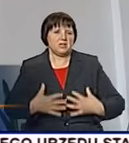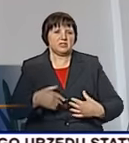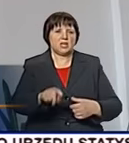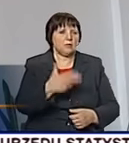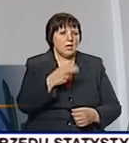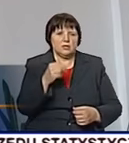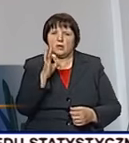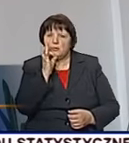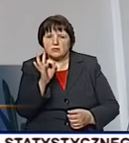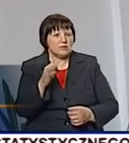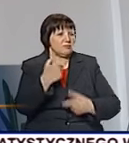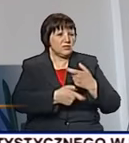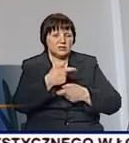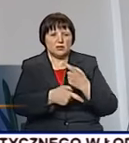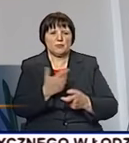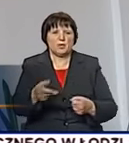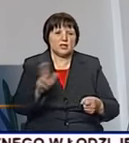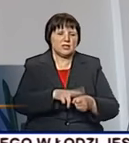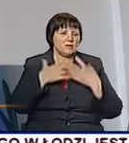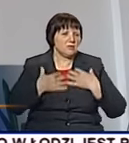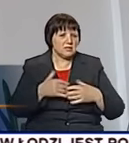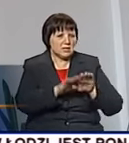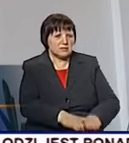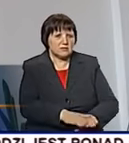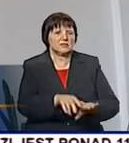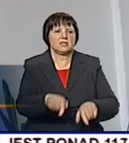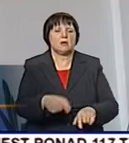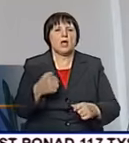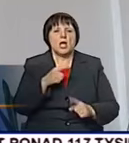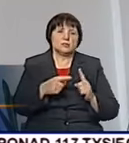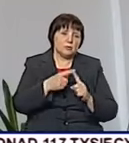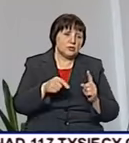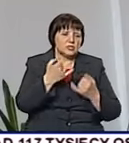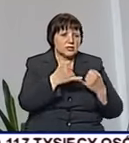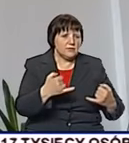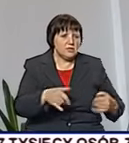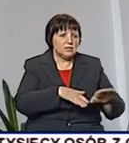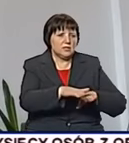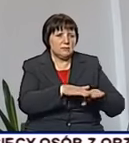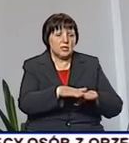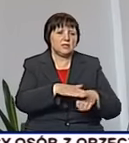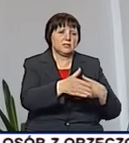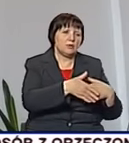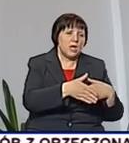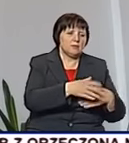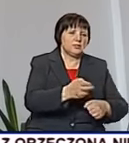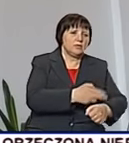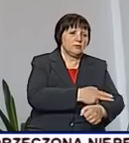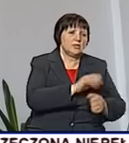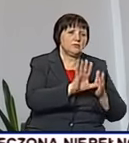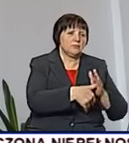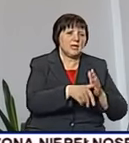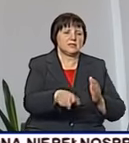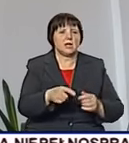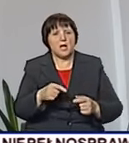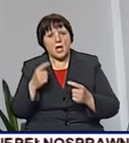zrobione niestarannie. Niektóre ciała zostały. Co prawda to było troszeczkę w innym miejscu, bliżej Urzędu Miasta.